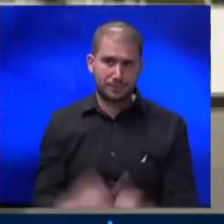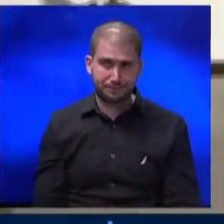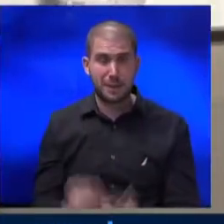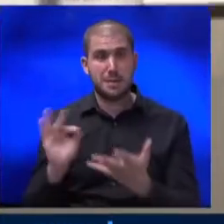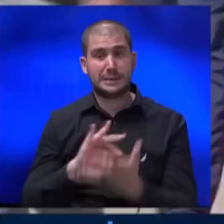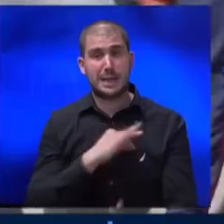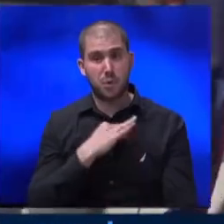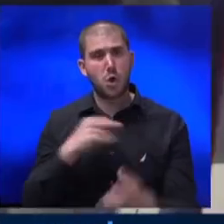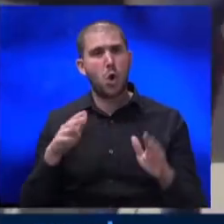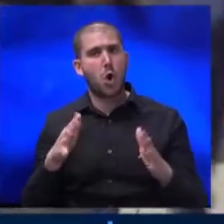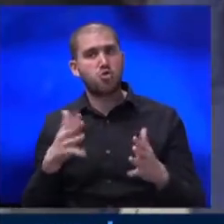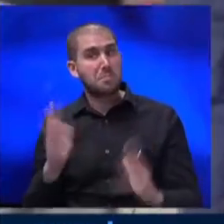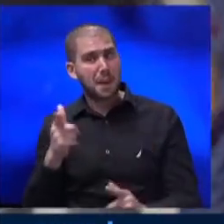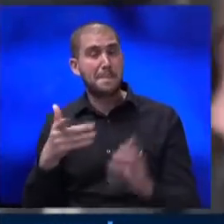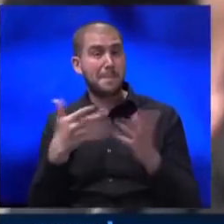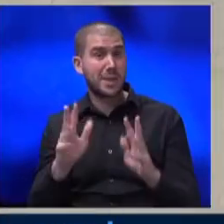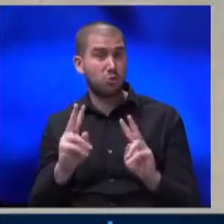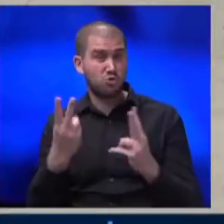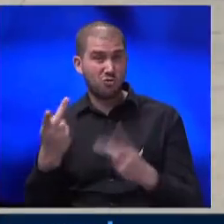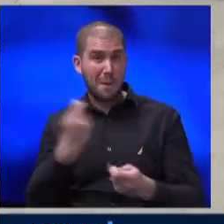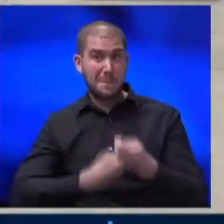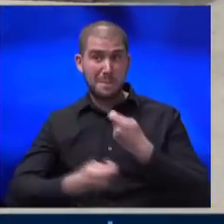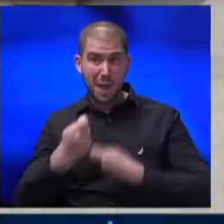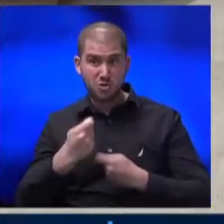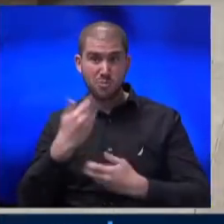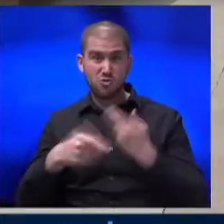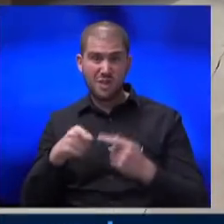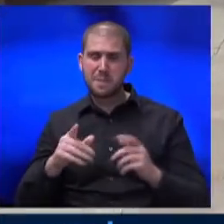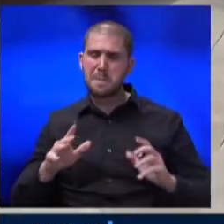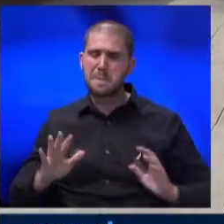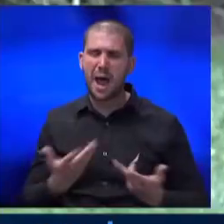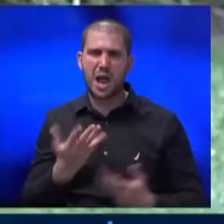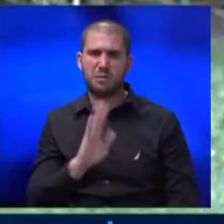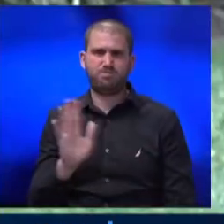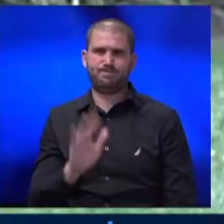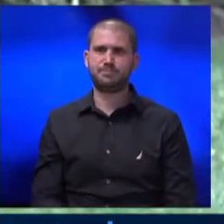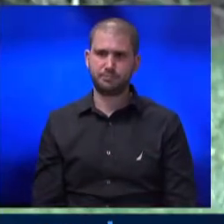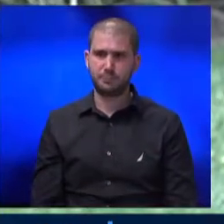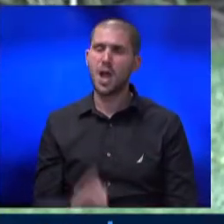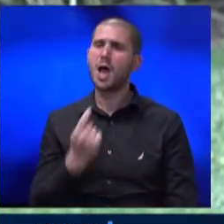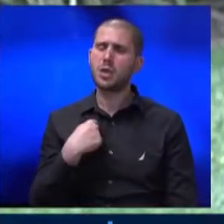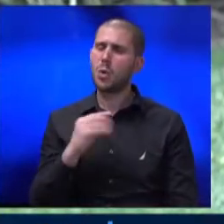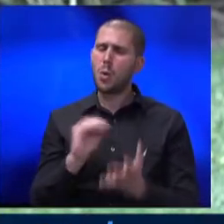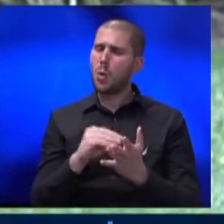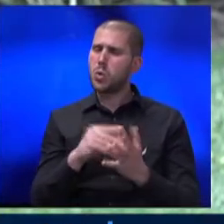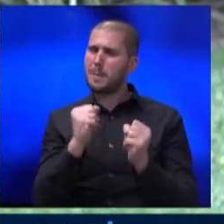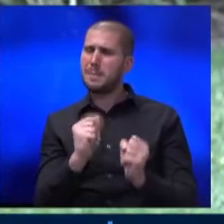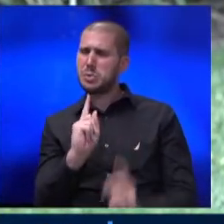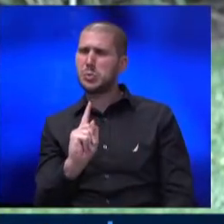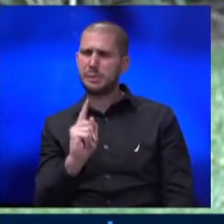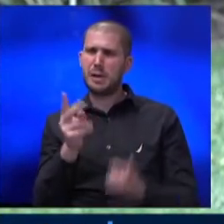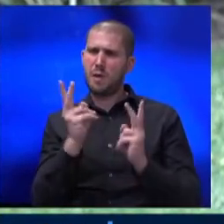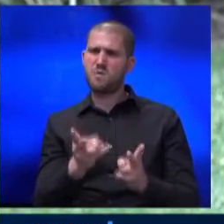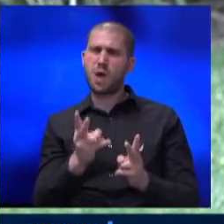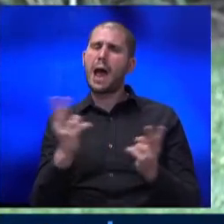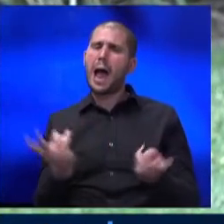הבריאות חוששים כי פתיחה נוספת של המשק בשלב הזה היא מהירה מדי. ואנחנו עדיין לא סבורים שניתן